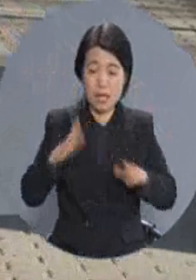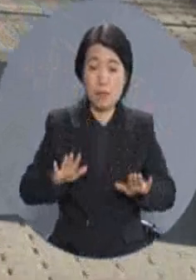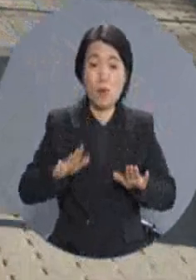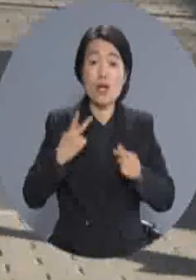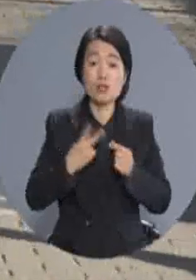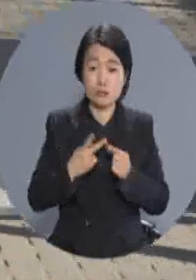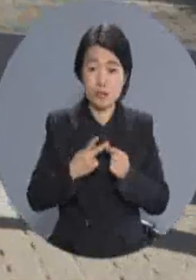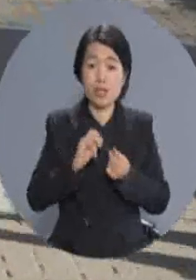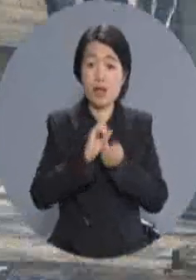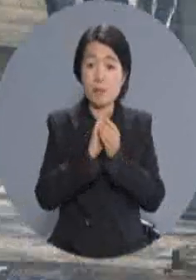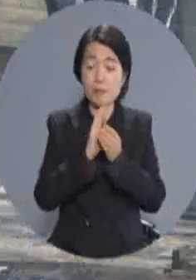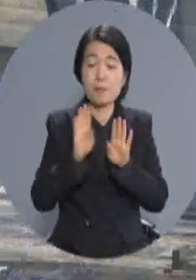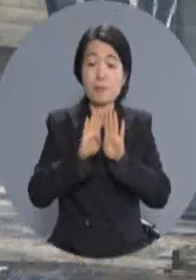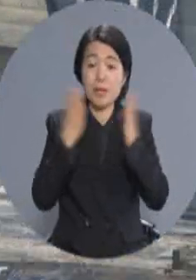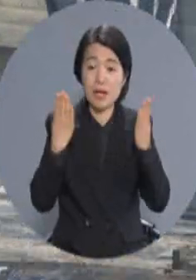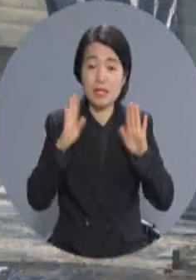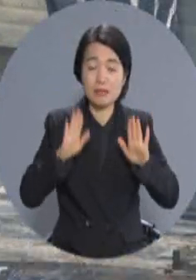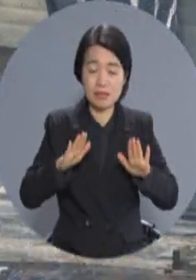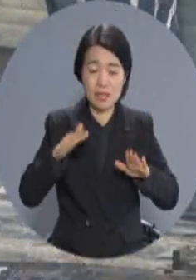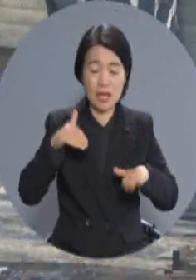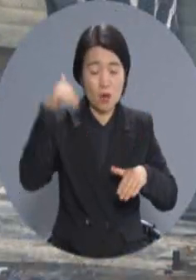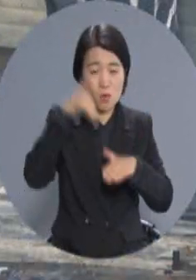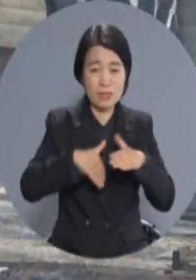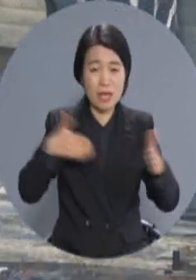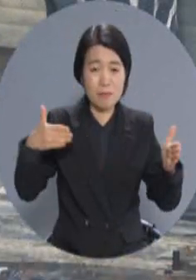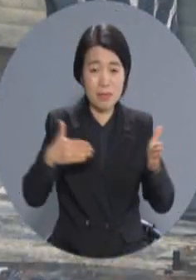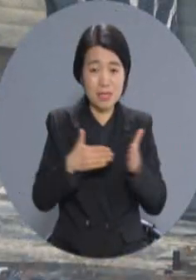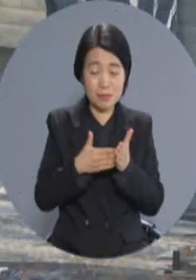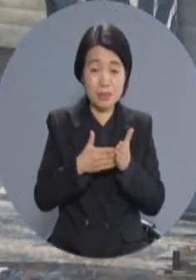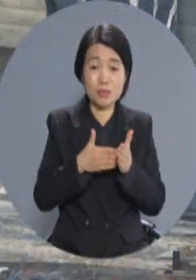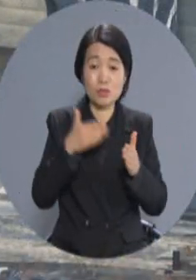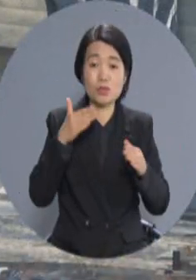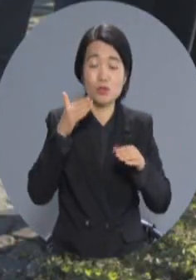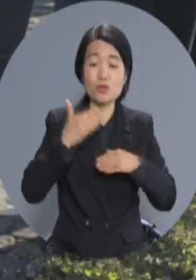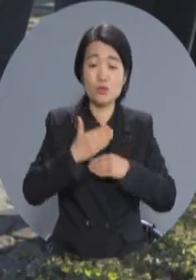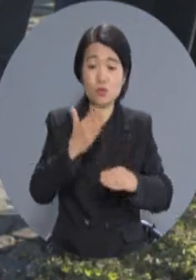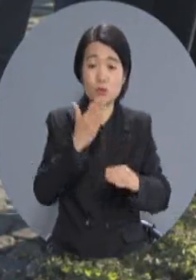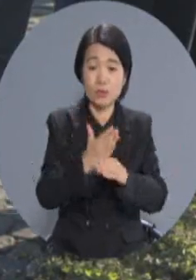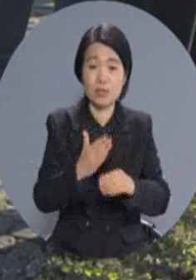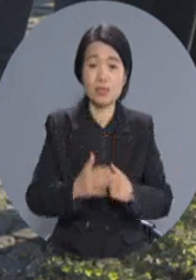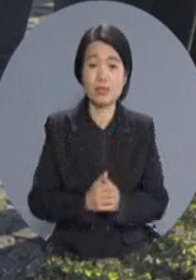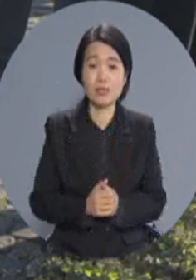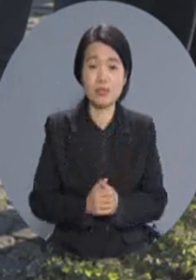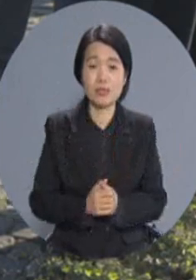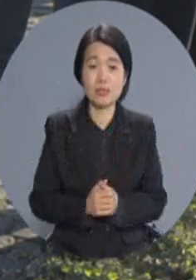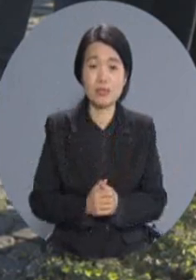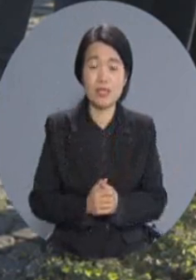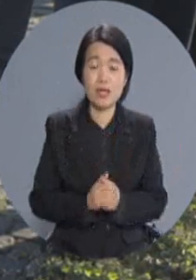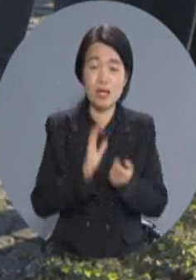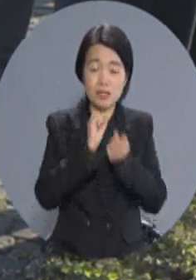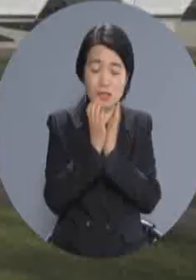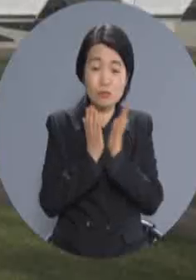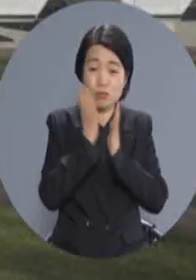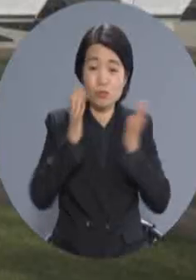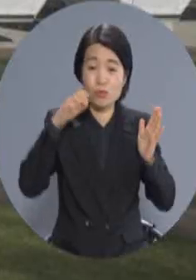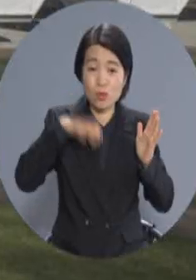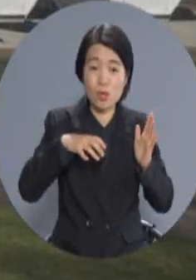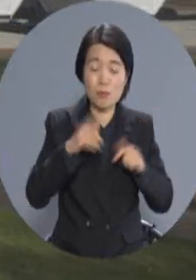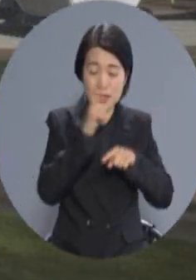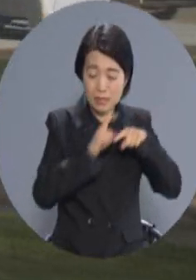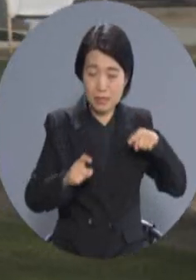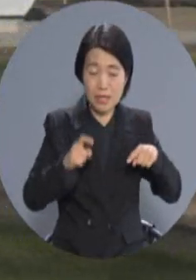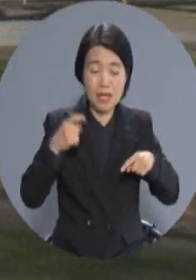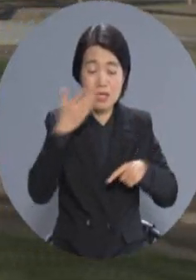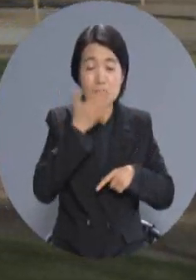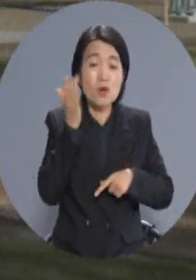두 번째 열리는 것으로 현재 막바지 박람회장 조성 공사가 한창입니다. 식물원과 케이블카, 양봉 체험장